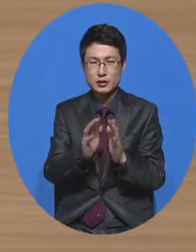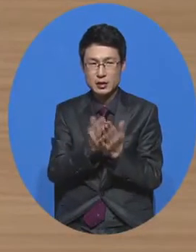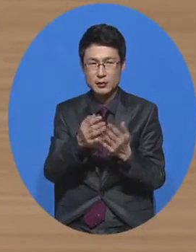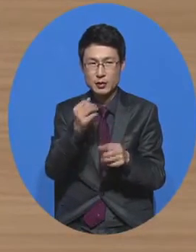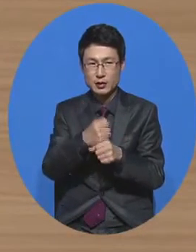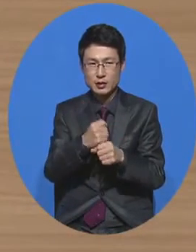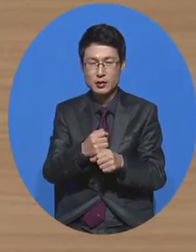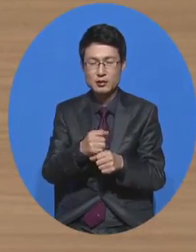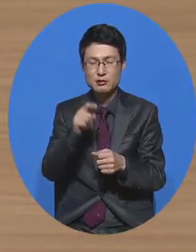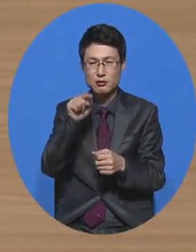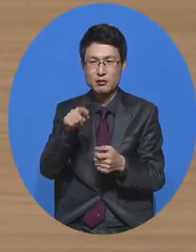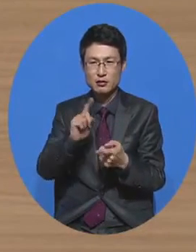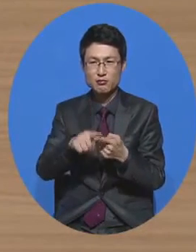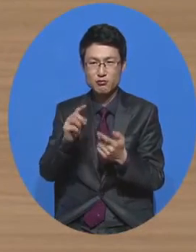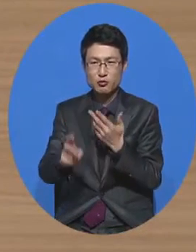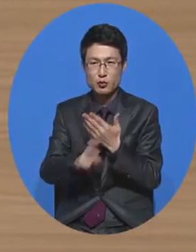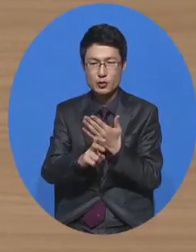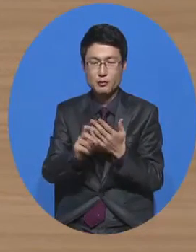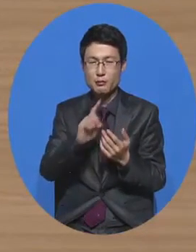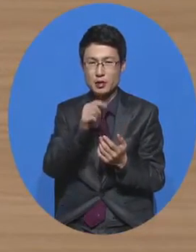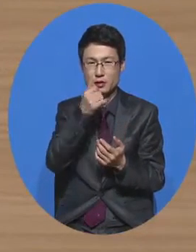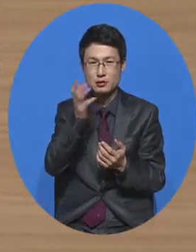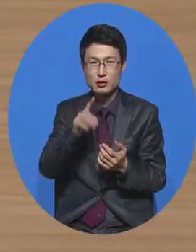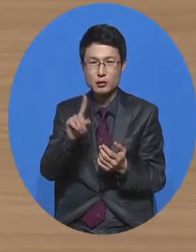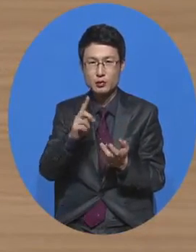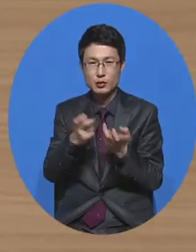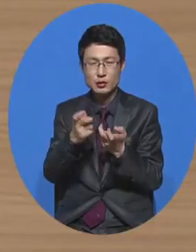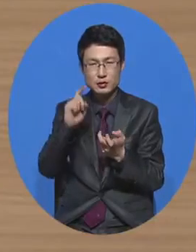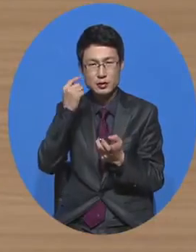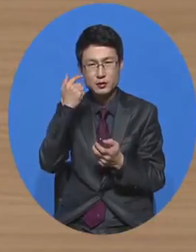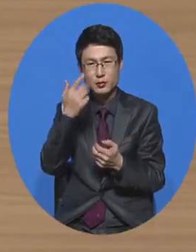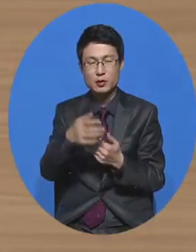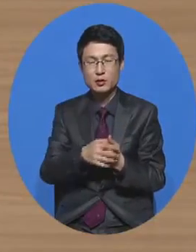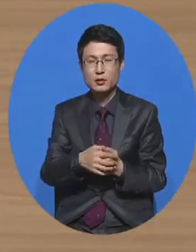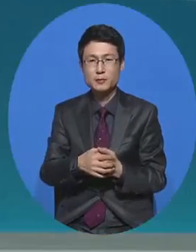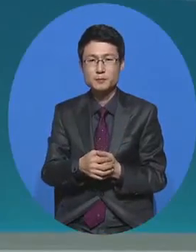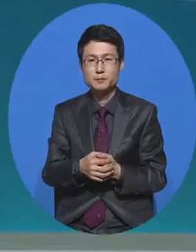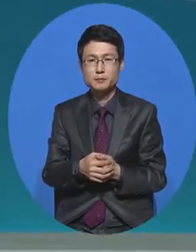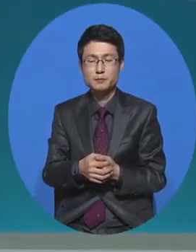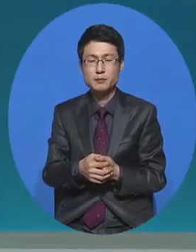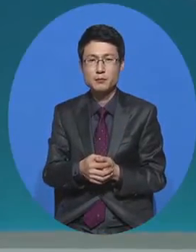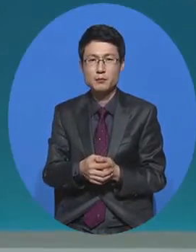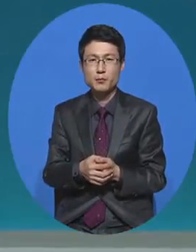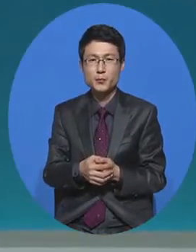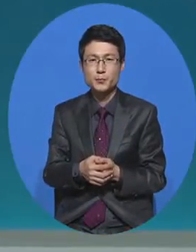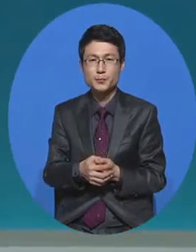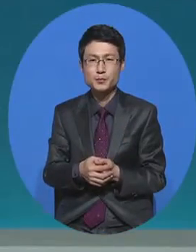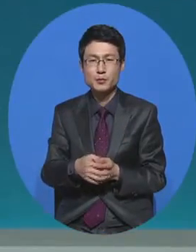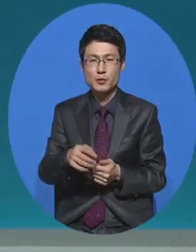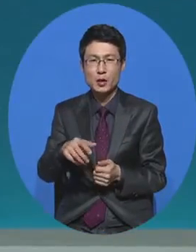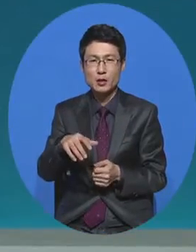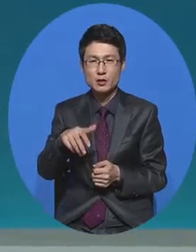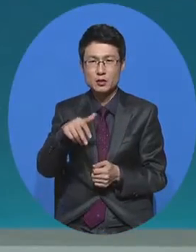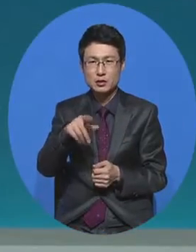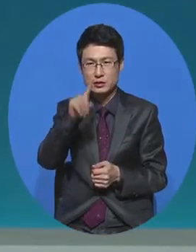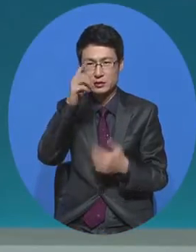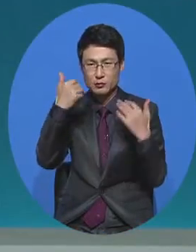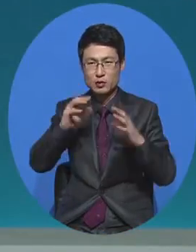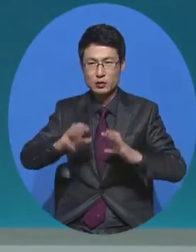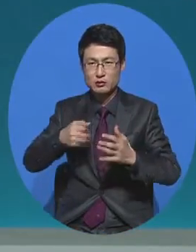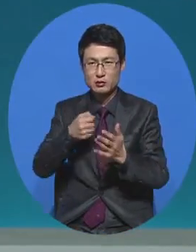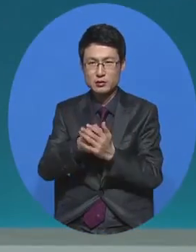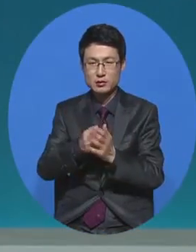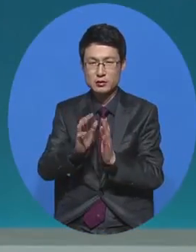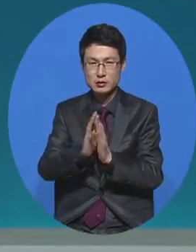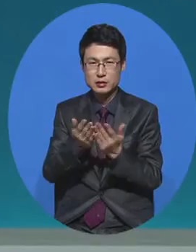나오고 있던데요 김재옥 실정인 어떻게 전망 하십니까 일단은 정부가 국정 교과서를